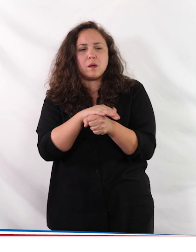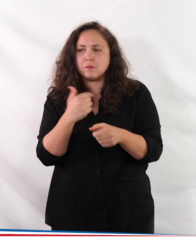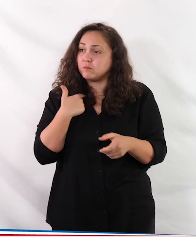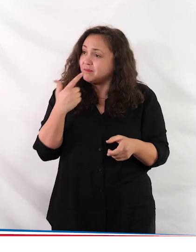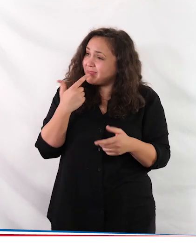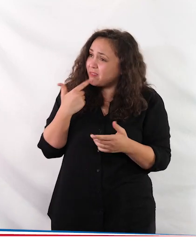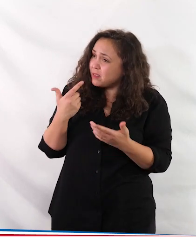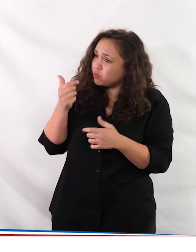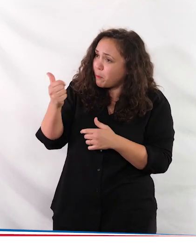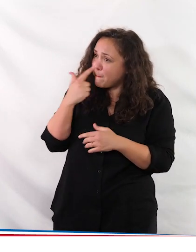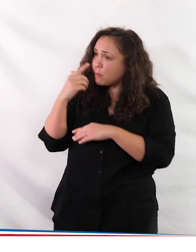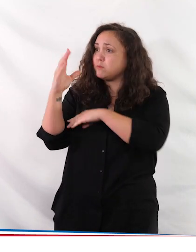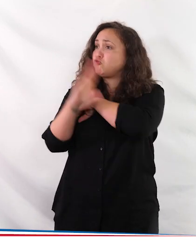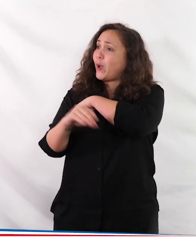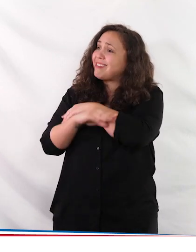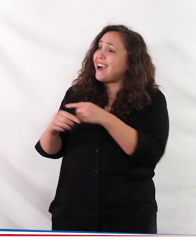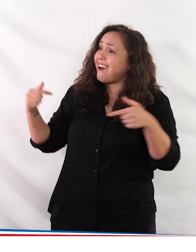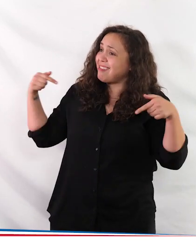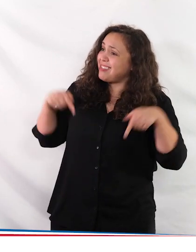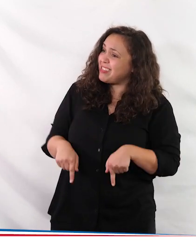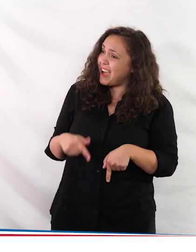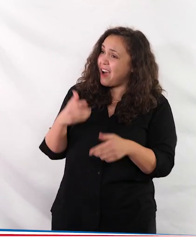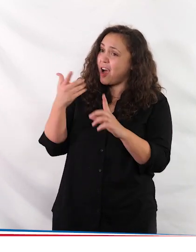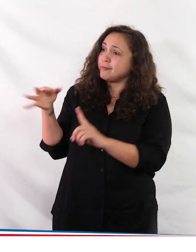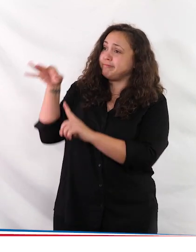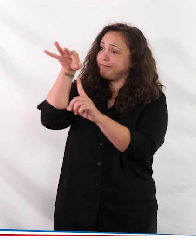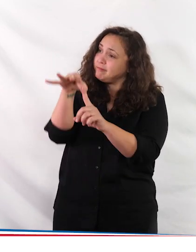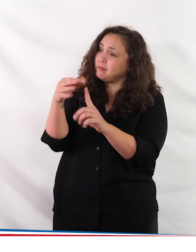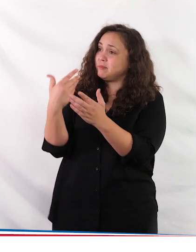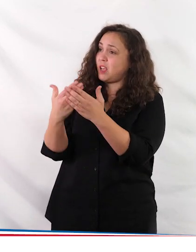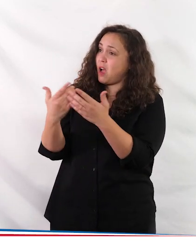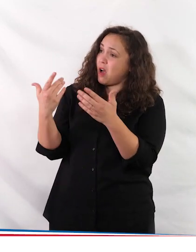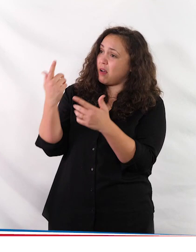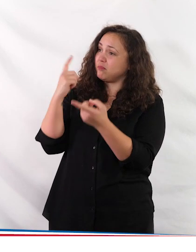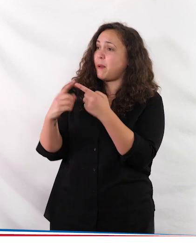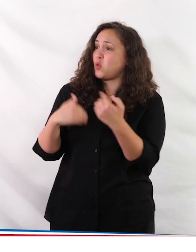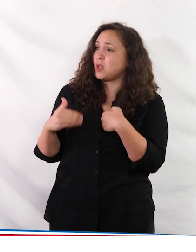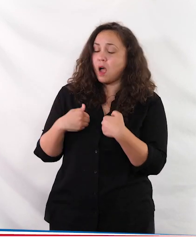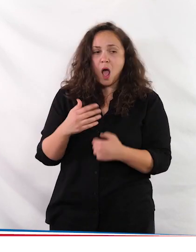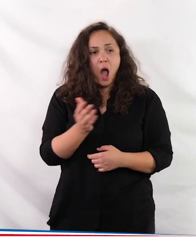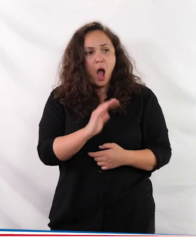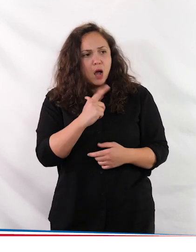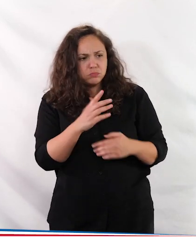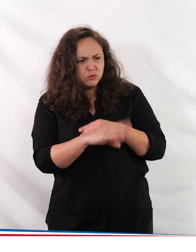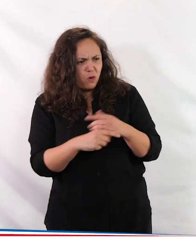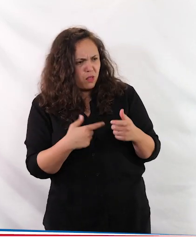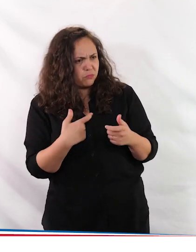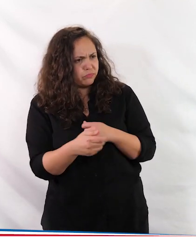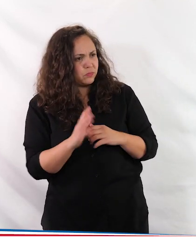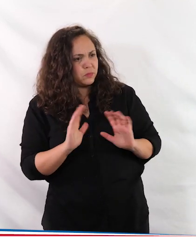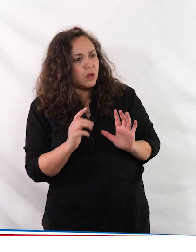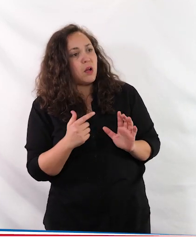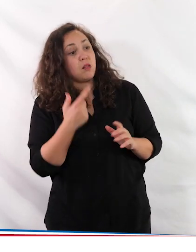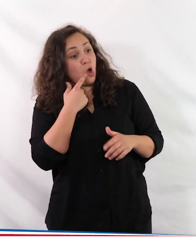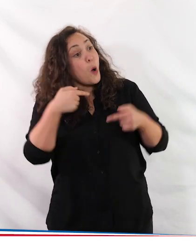vous, ce ne sera pas une secrétaire ou un secrétaire d'État, ce sera une ou un ministre vraiment en charge de ce sujet Oui, pleinement. Et donc un